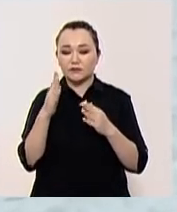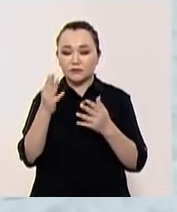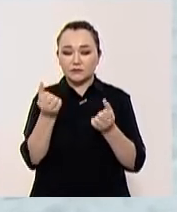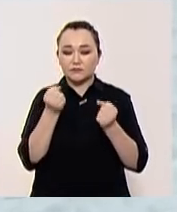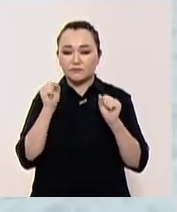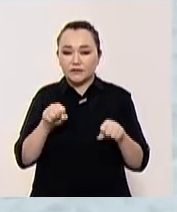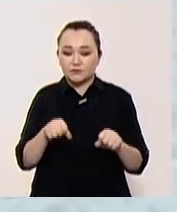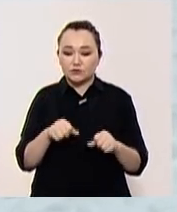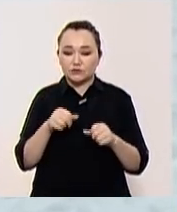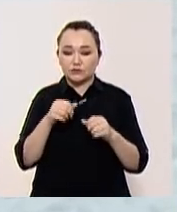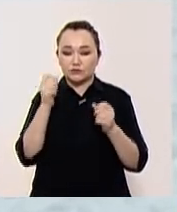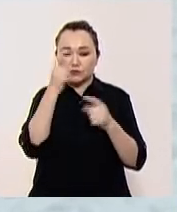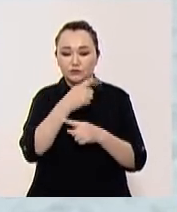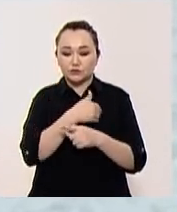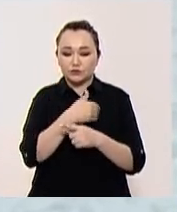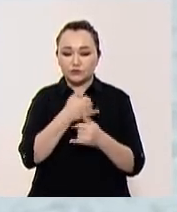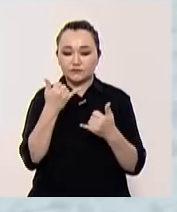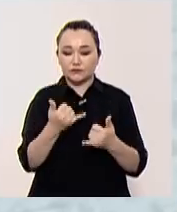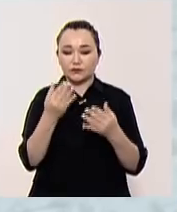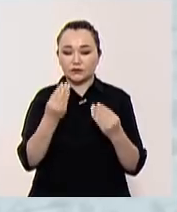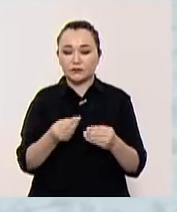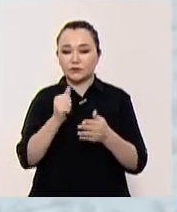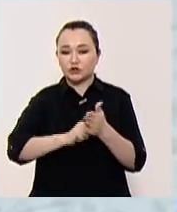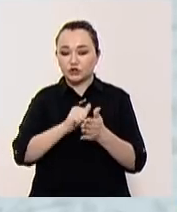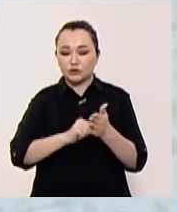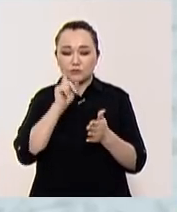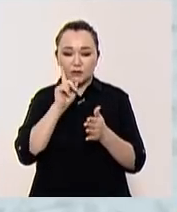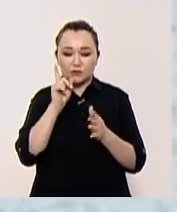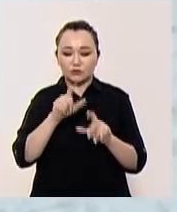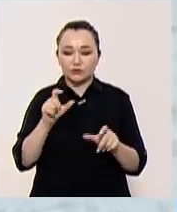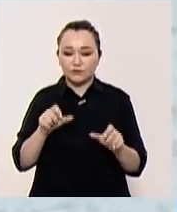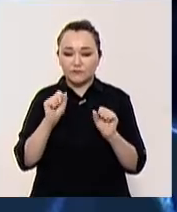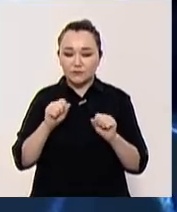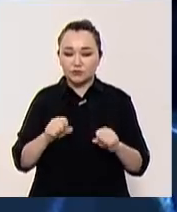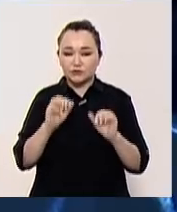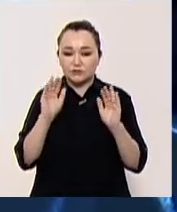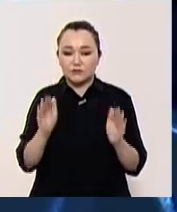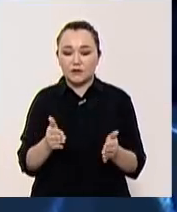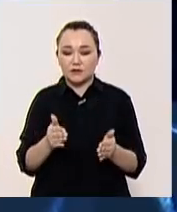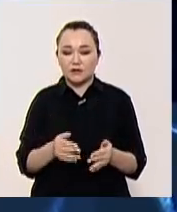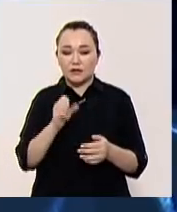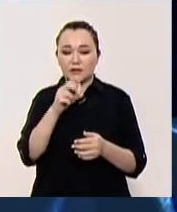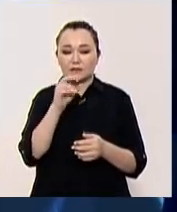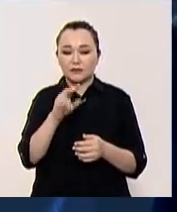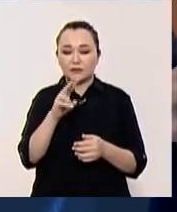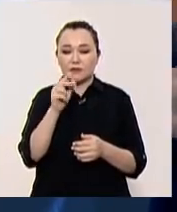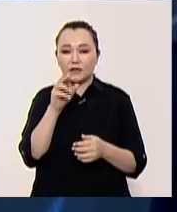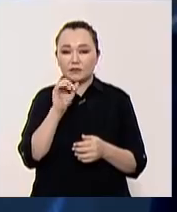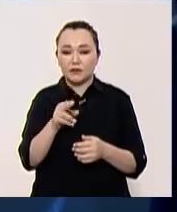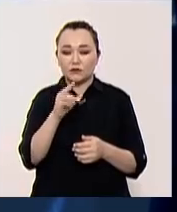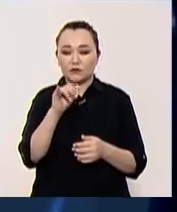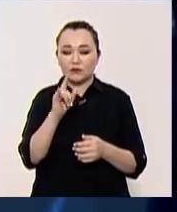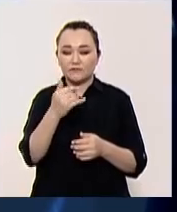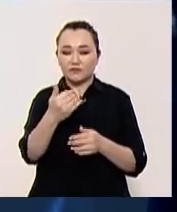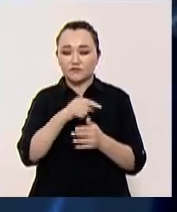алудың мүмкіншіліктерін білгім келеді. Қазіргі таңда себебі жастарға мүмкіншілік аз. Әділбай Бегұлы, бұл сіздің салаңызға